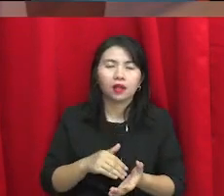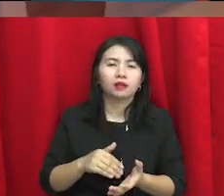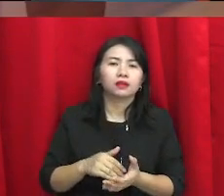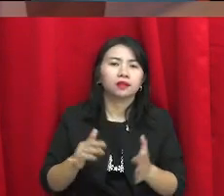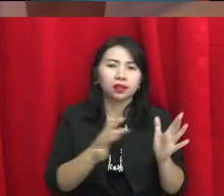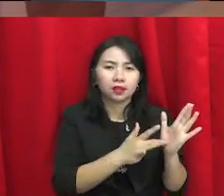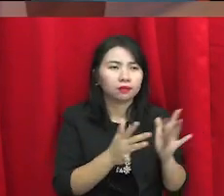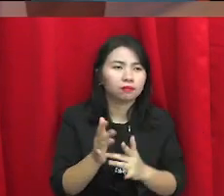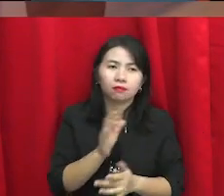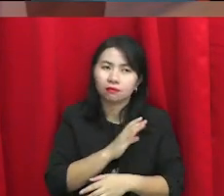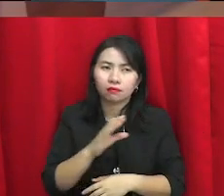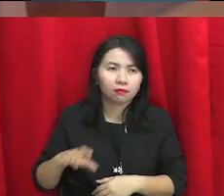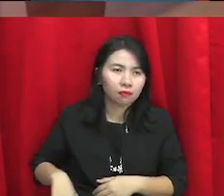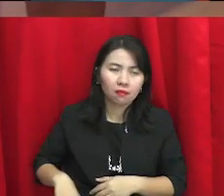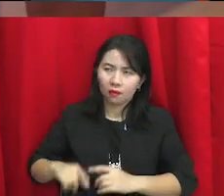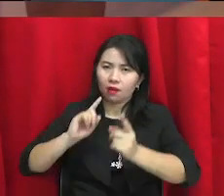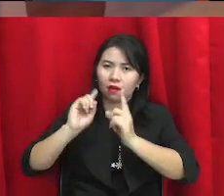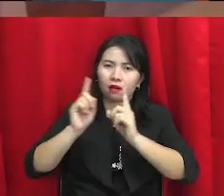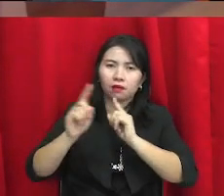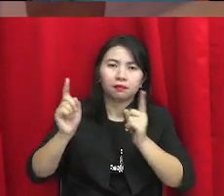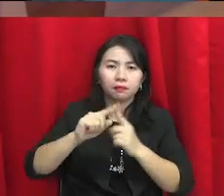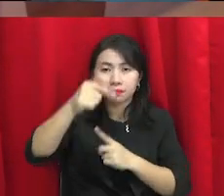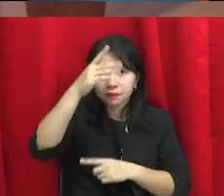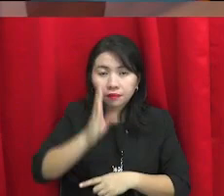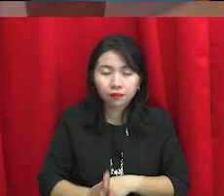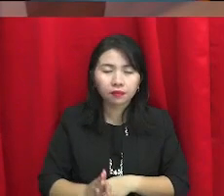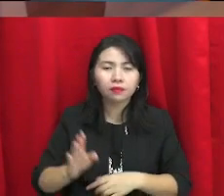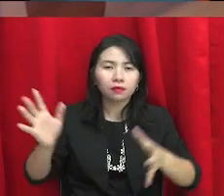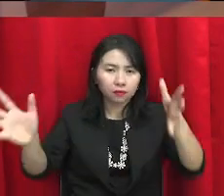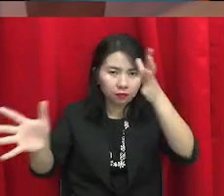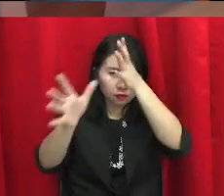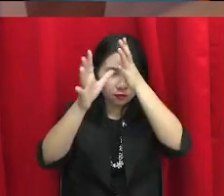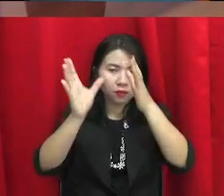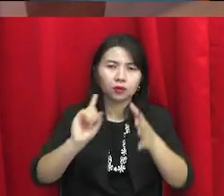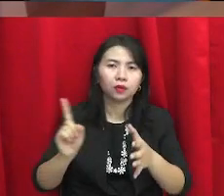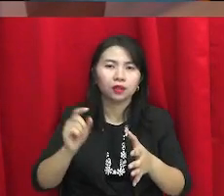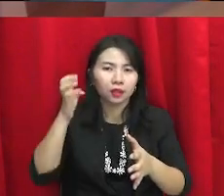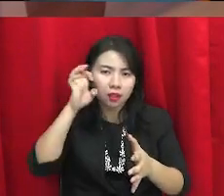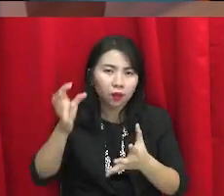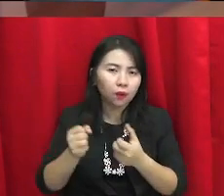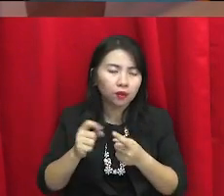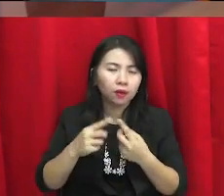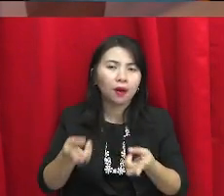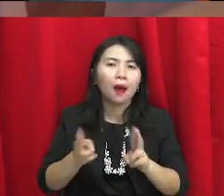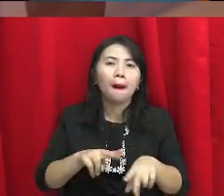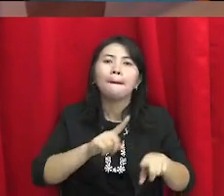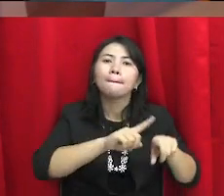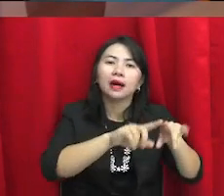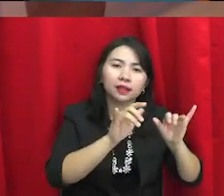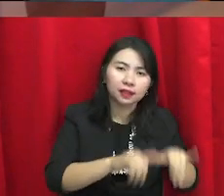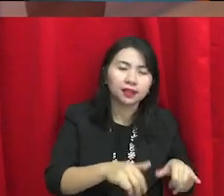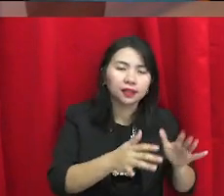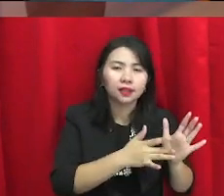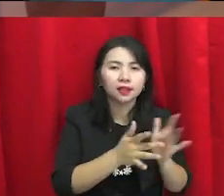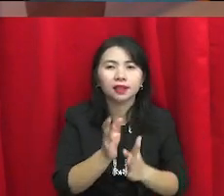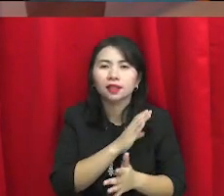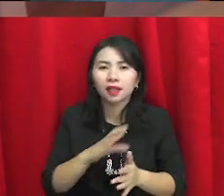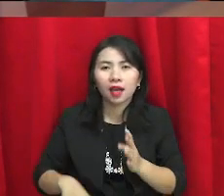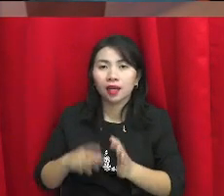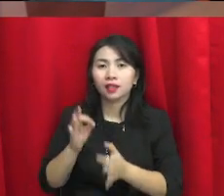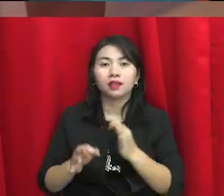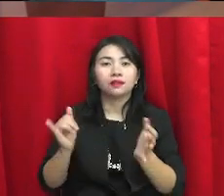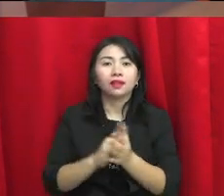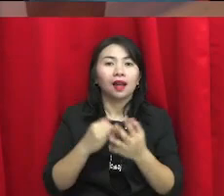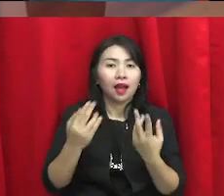ang Diyos, ang Panginoong Jesucristo na mangyayari sa Ama. Pero, sinisigurado niya na yun, kung yun man ay mangyayari,